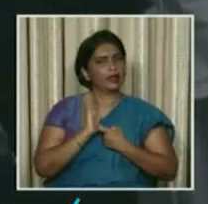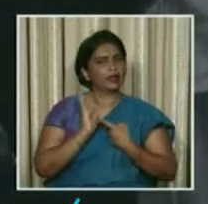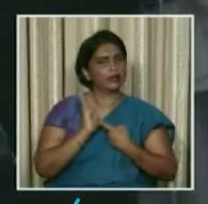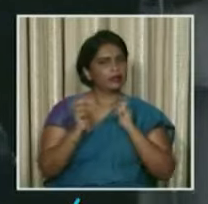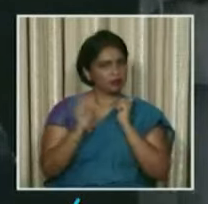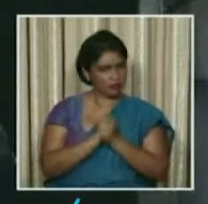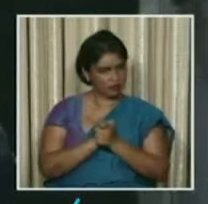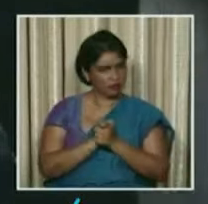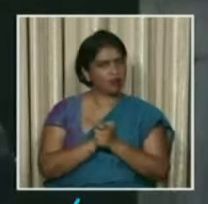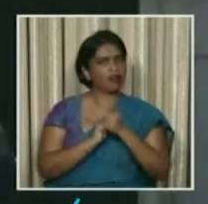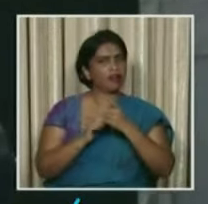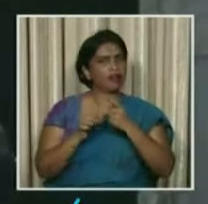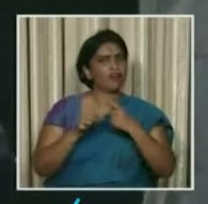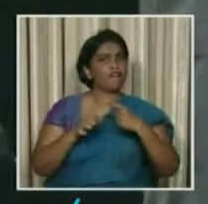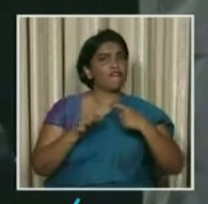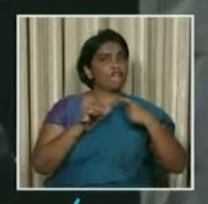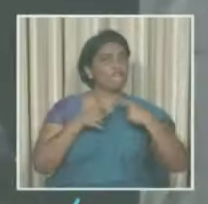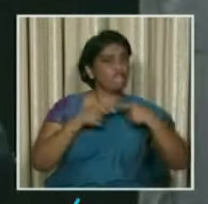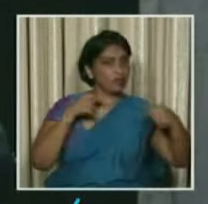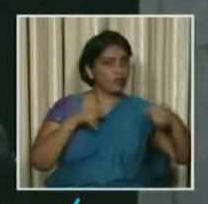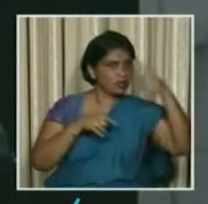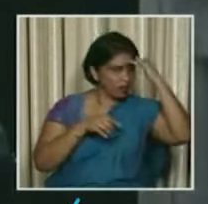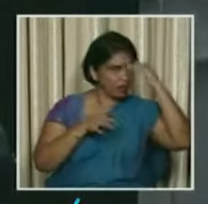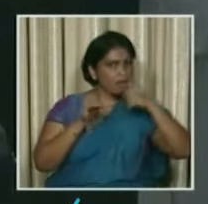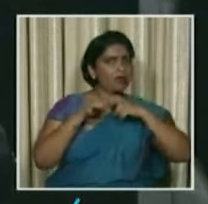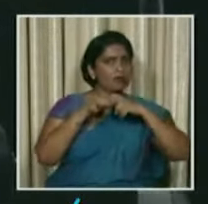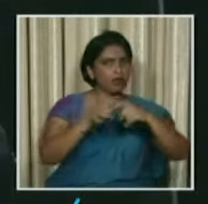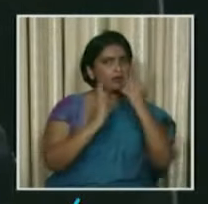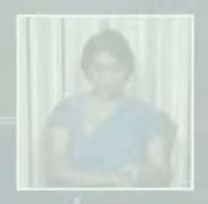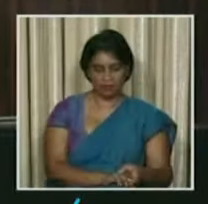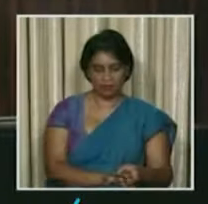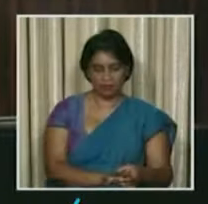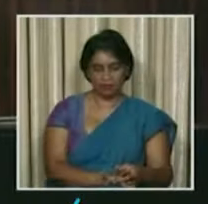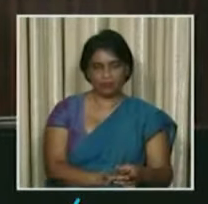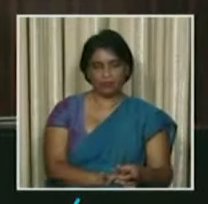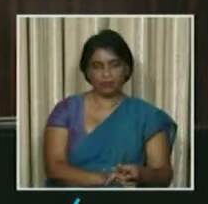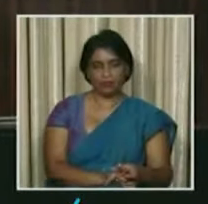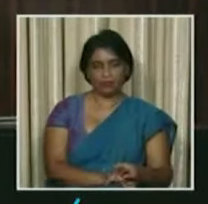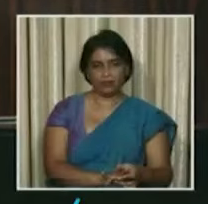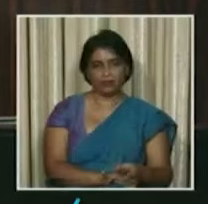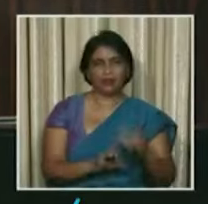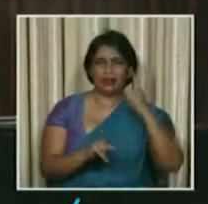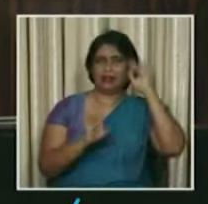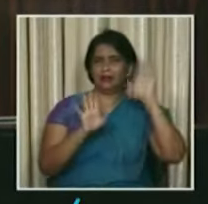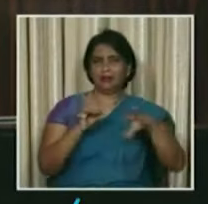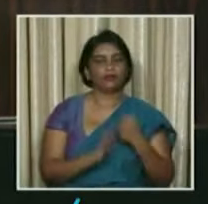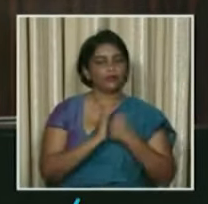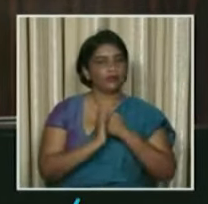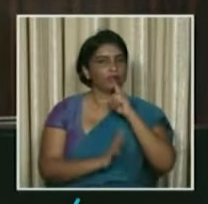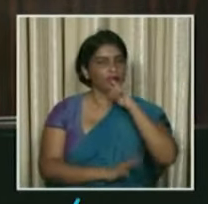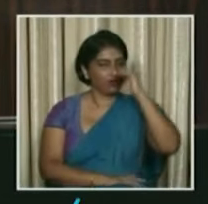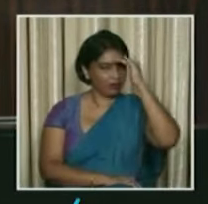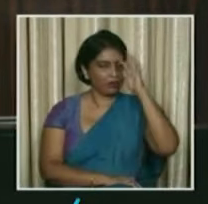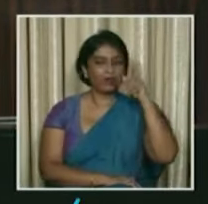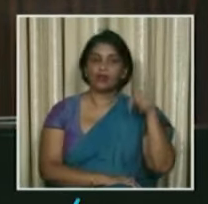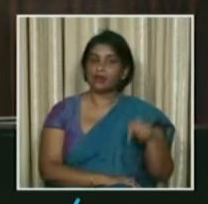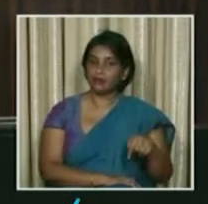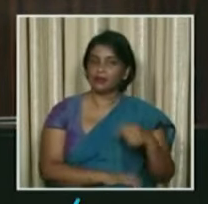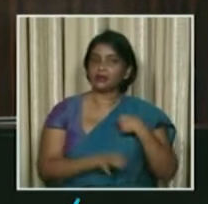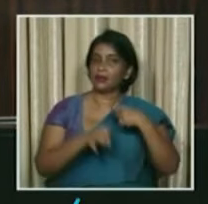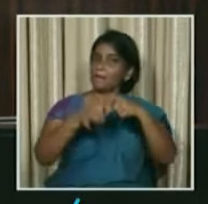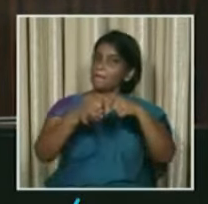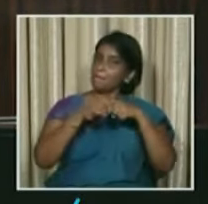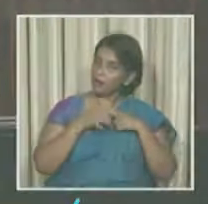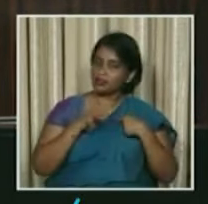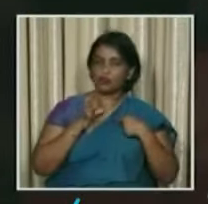වෙලාද මේ විපක්ෂ නායකයන් ප්‍රශ්න අහන තියෙනවා. ඒක ඕඩර් පේපරේට දාලා අරන් එන්න. මේ අනවශ්‍ය ප්‍රශ්නයක් මතු කරා විතානගේ මන්ත්‍රී. දැන් අපෙන් ප්‍රශ්න ඇහුවම